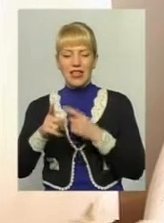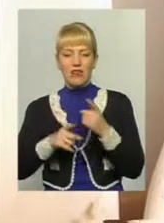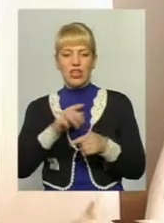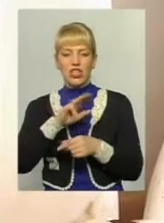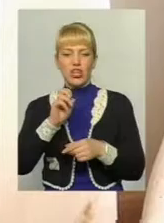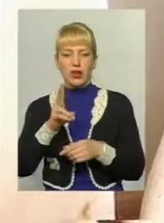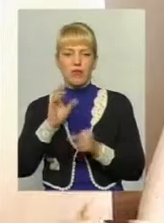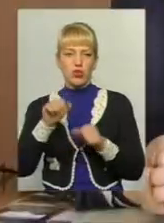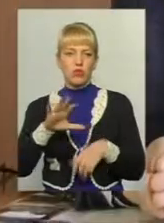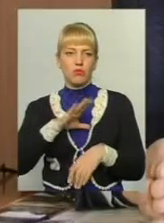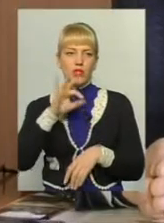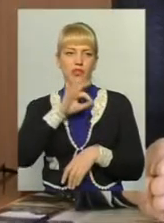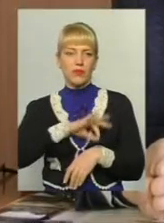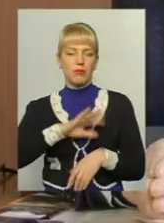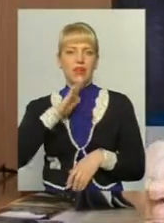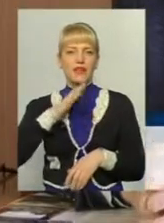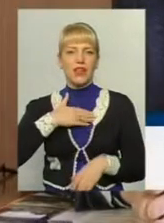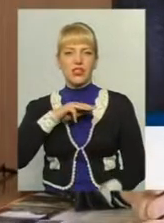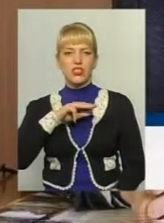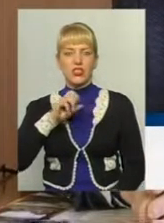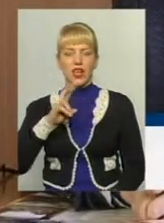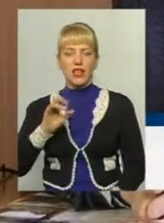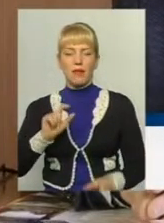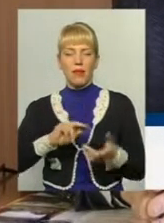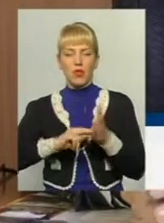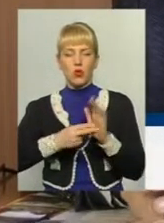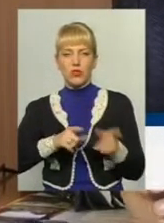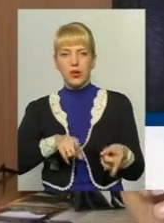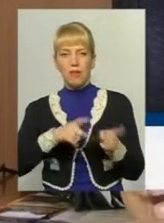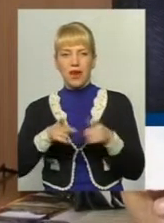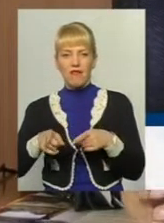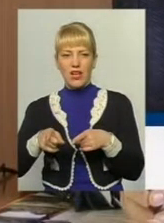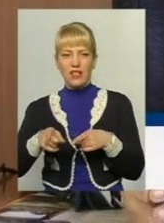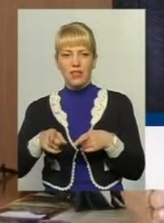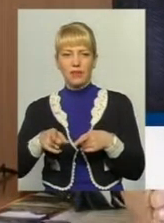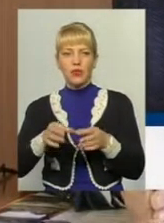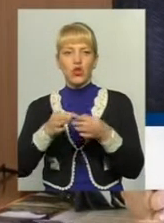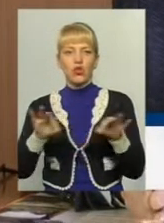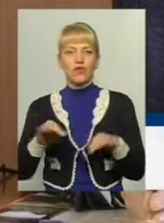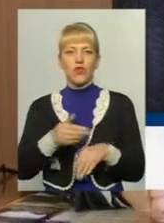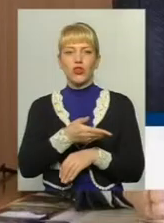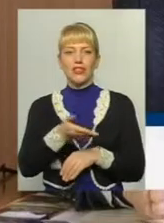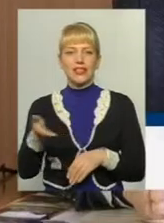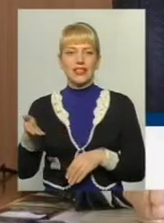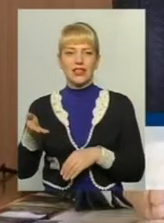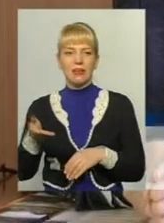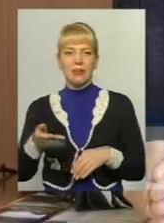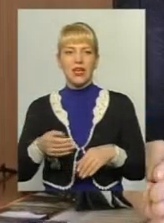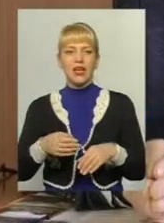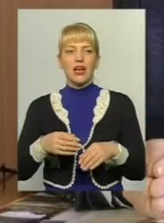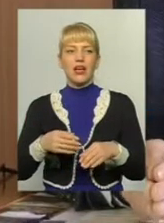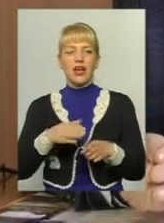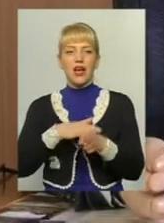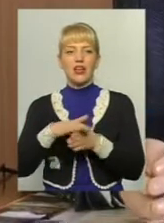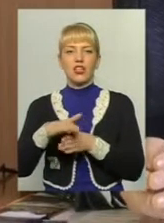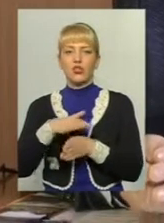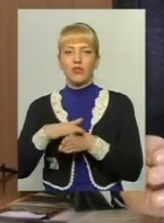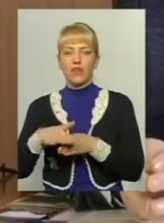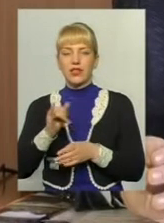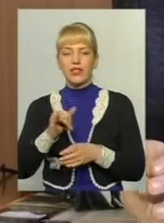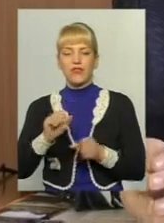обслуговуючий персонал. Можна заключити договір з тим, що управляюча компанія в вигляді ЖЕКу, і вона буде надавати послуги. За словами чиновників,